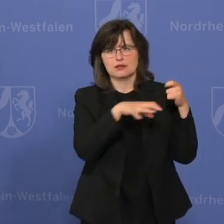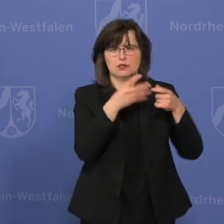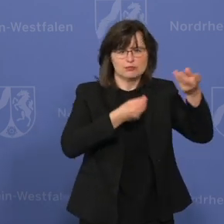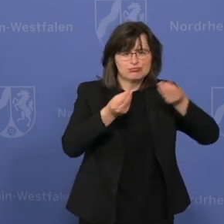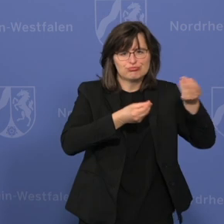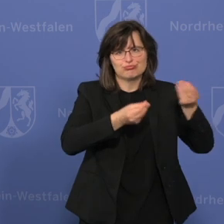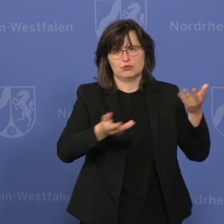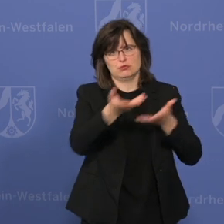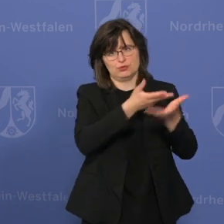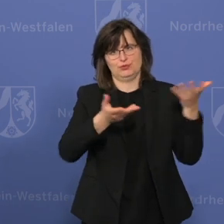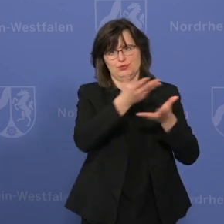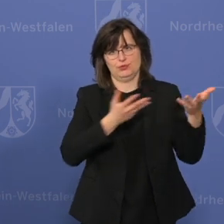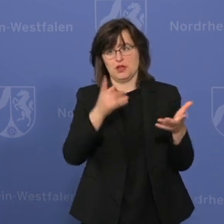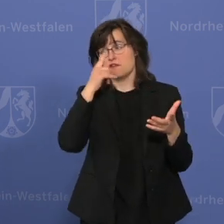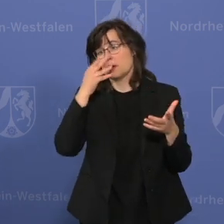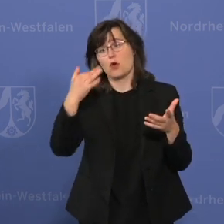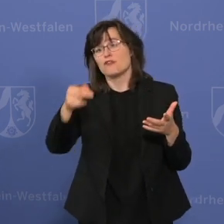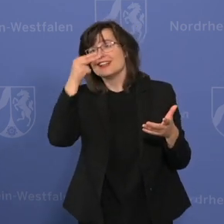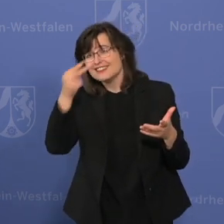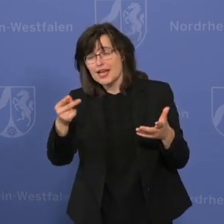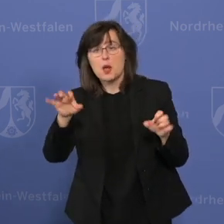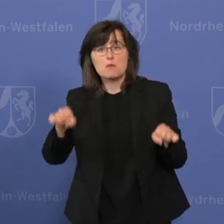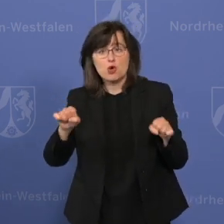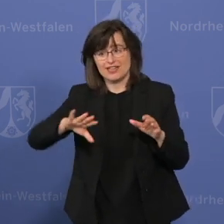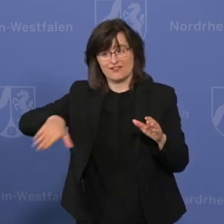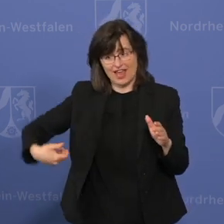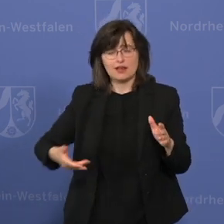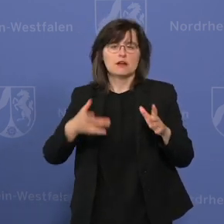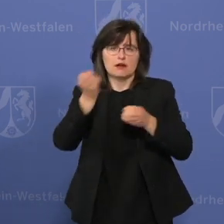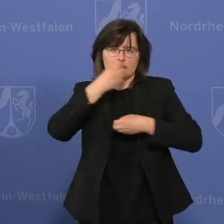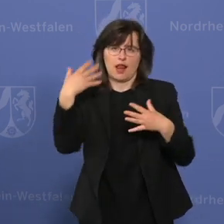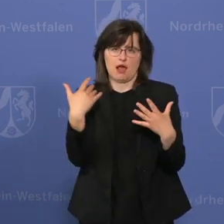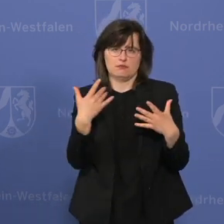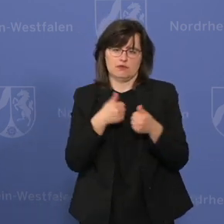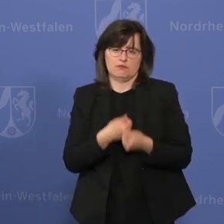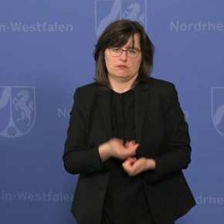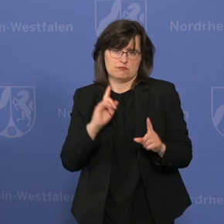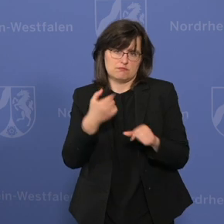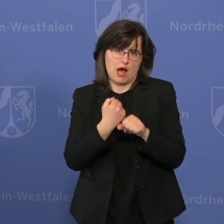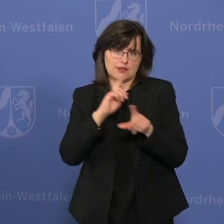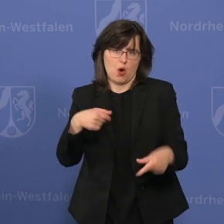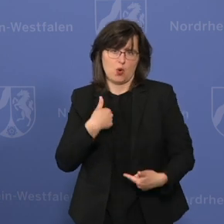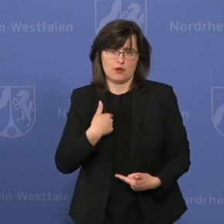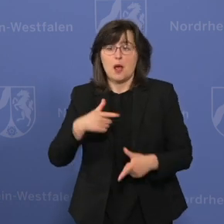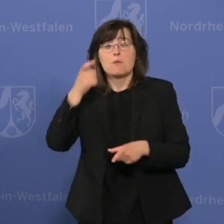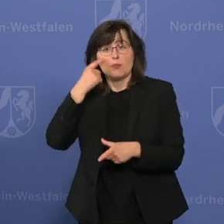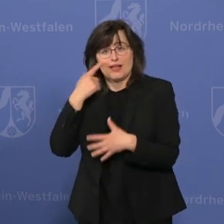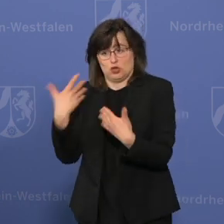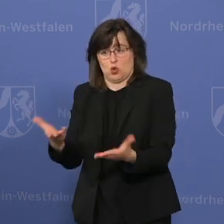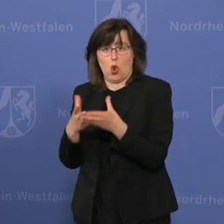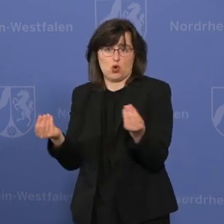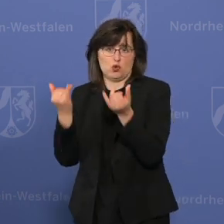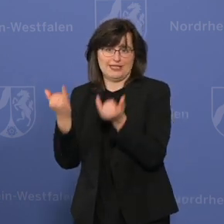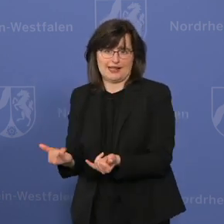sollte sich dafür eine Möglichkeit öffnen, würden wir den Schritt sicherlich auch gehen. Im Moment ist das jedenfalls die Lösung, die wir im